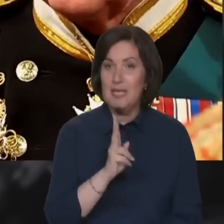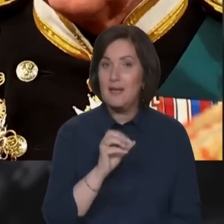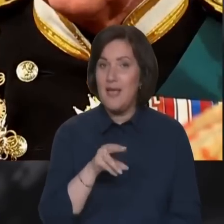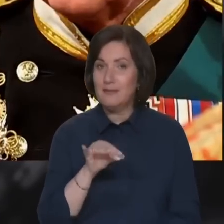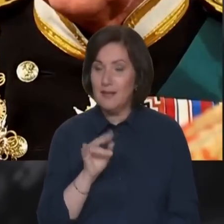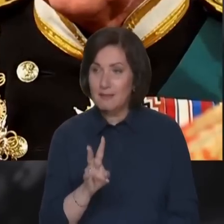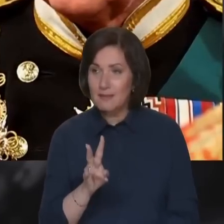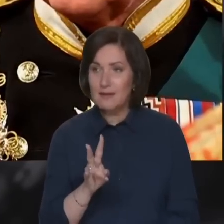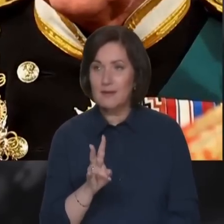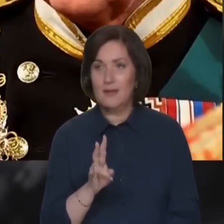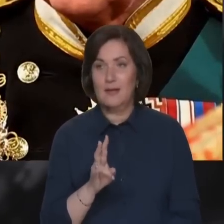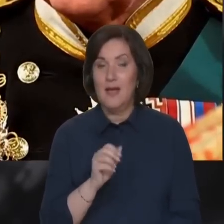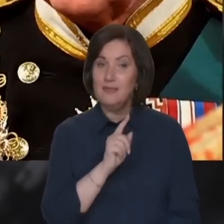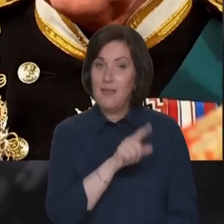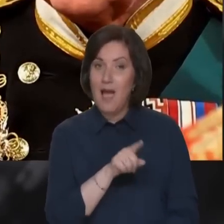і